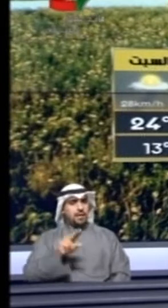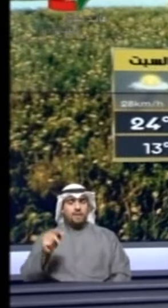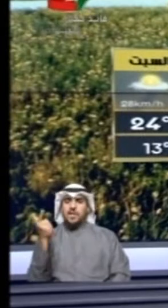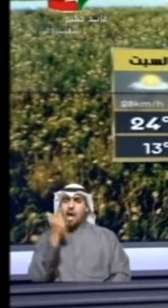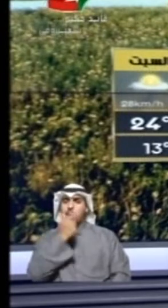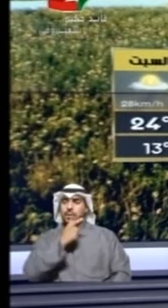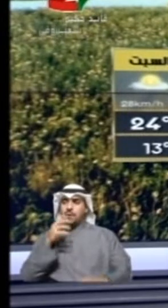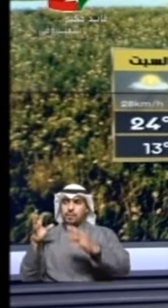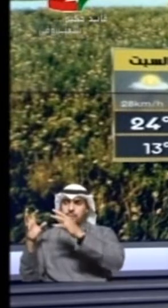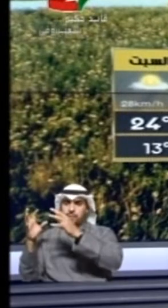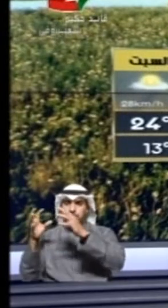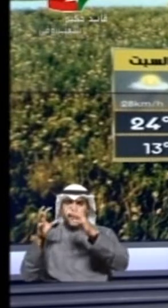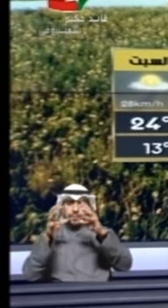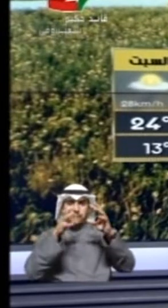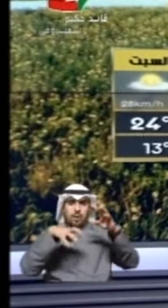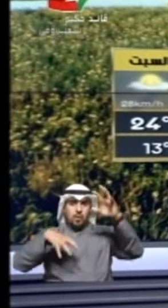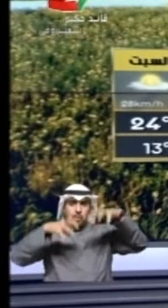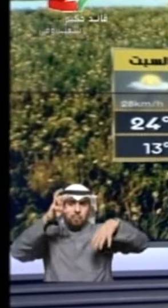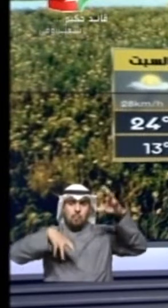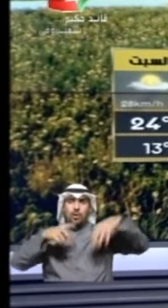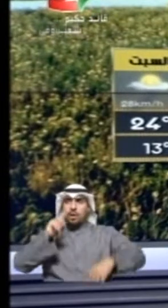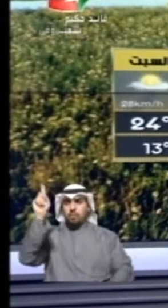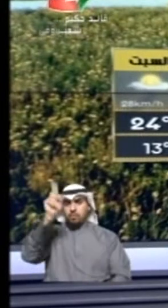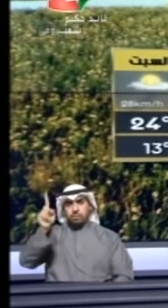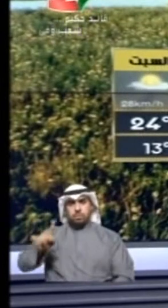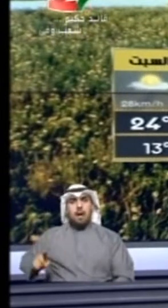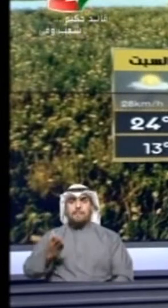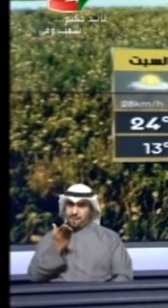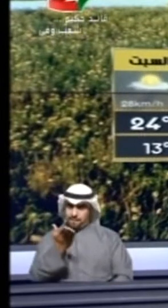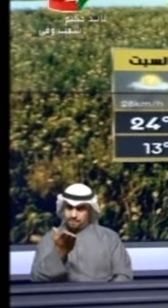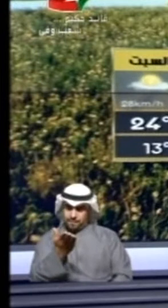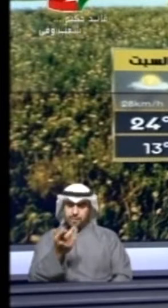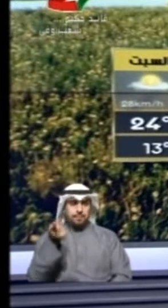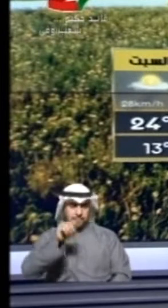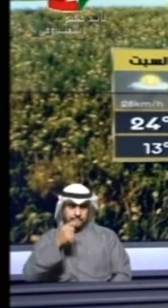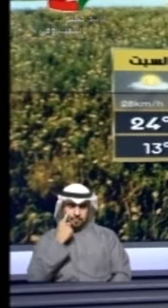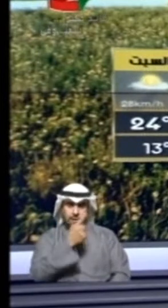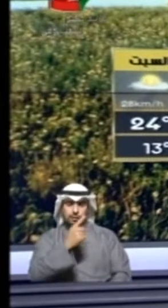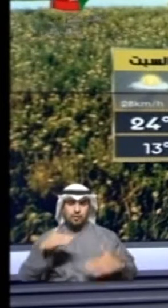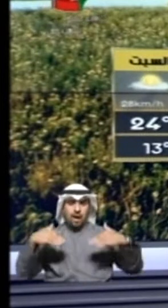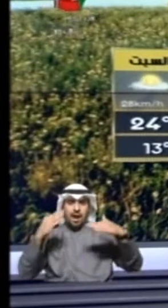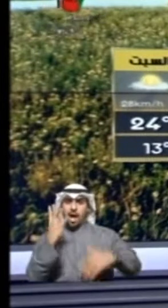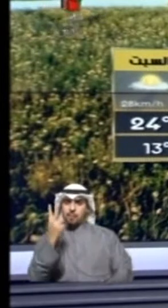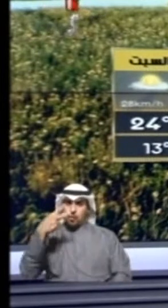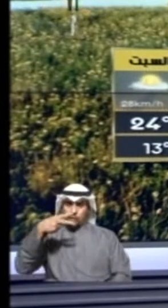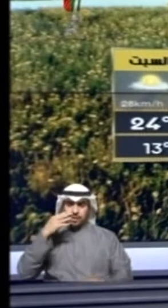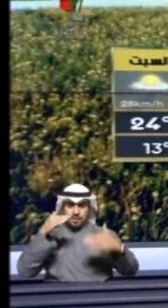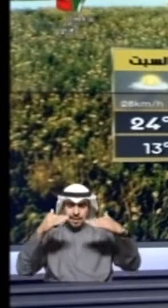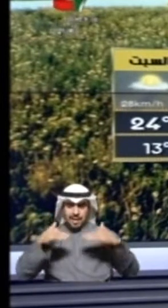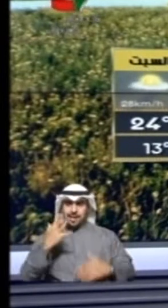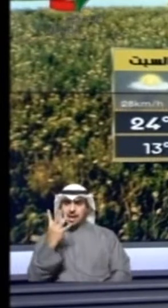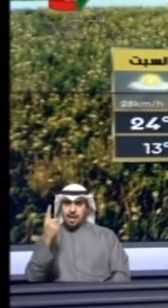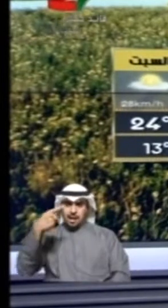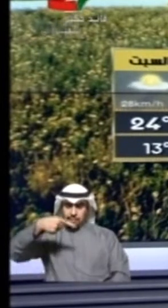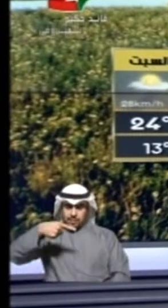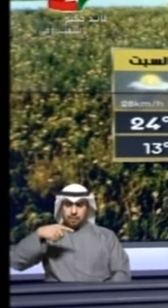وفرص لبعض الأمطار اللي قد تكون رعدية أحيانا، العظمى المتوقعة 25، أما الصغرى 14 درجة مئوية. أيضا راح تستمر